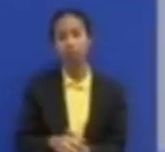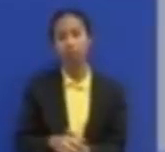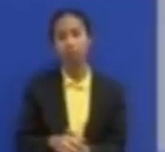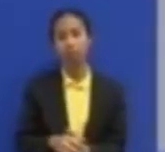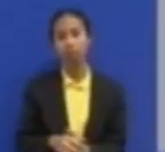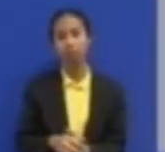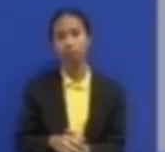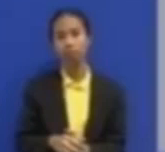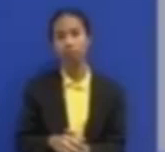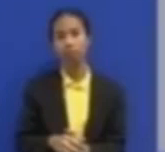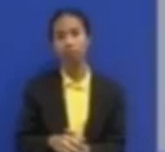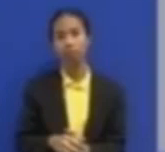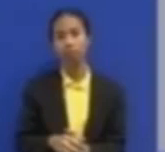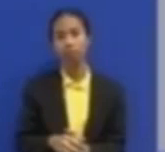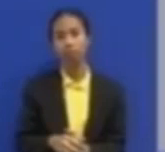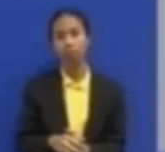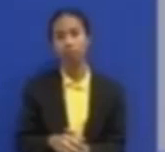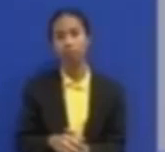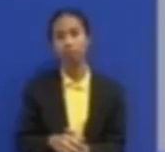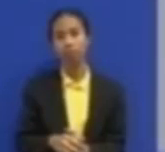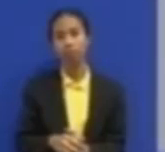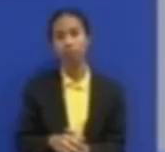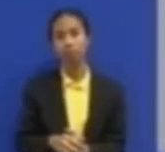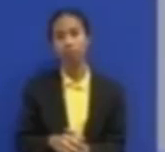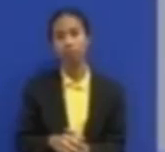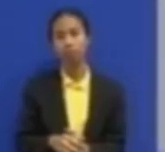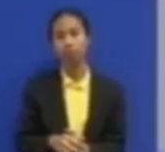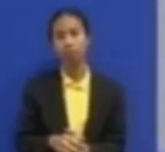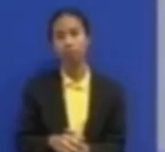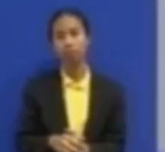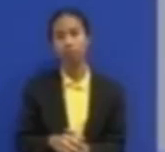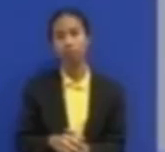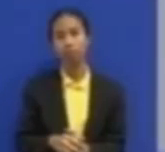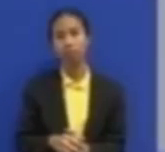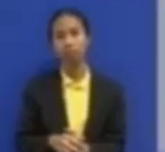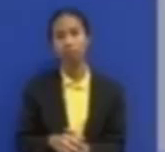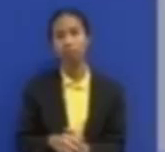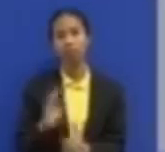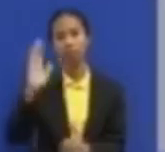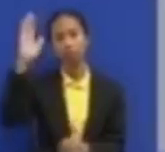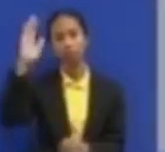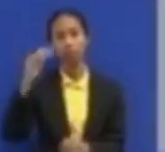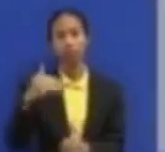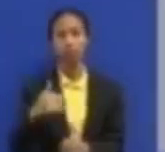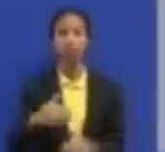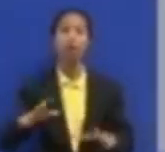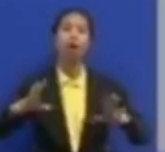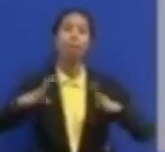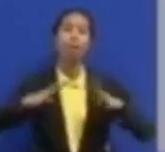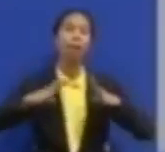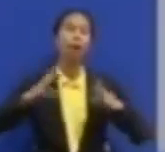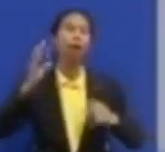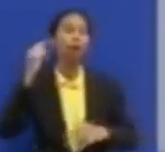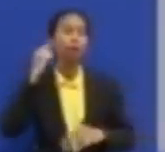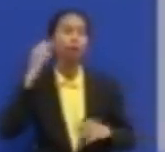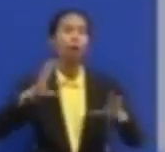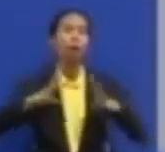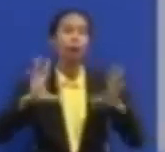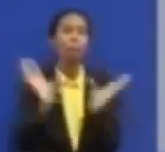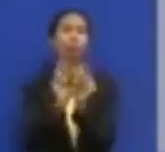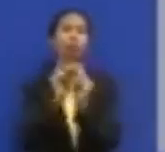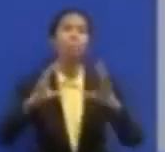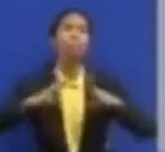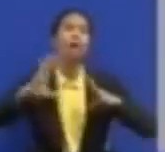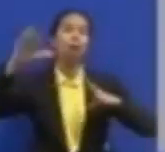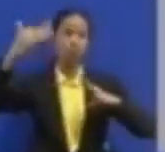ประท้วงครับ ถอนยติเลยครับถอนเลยครับถอนเลยครับท่านแน่จริงถอนเลยครับ เมการประชุมก็ได้ครับพักหูหน่อยครับประธานครับ ถอนเลยฮะให้ผู้เสนอยติ